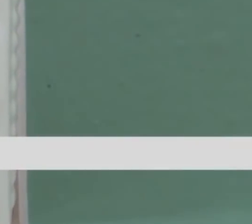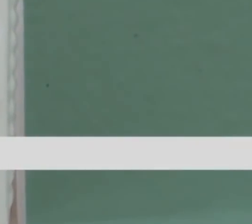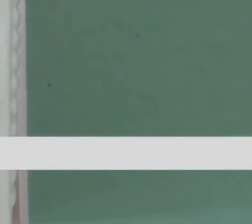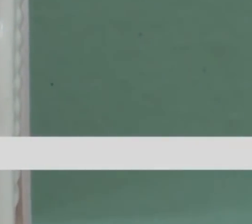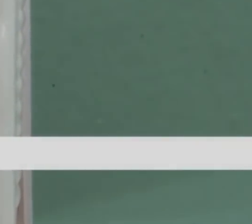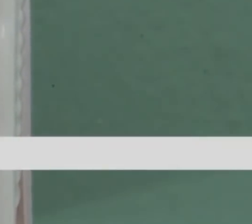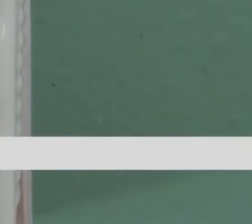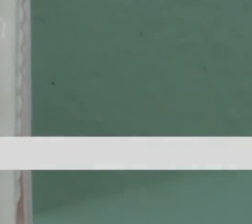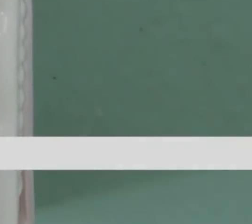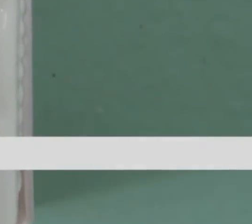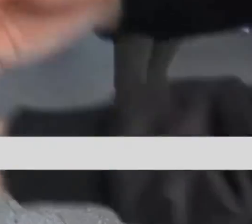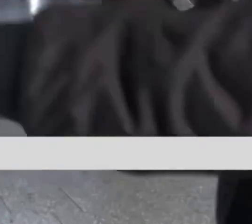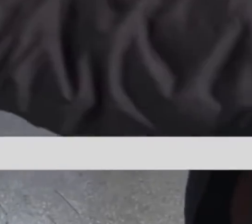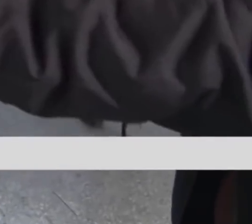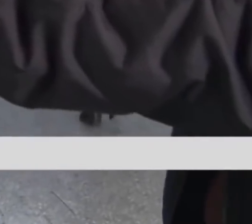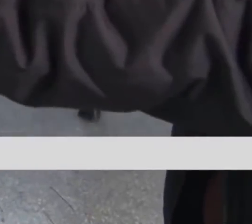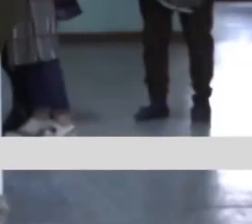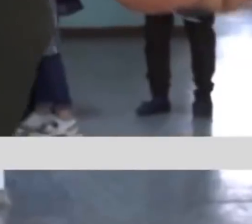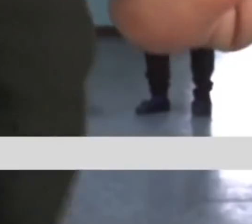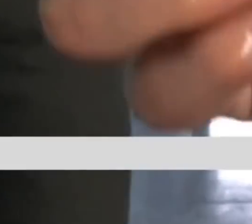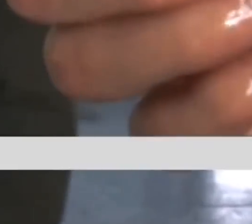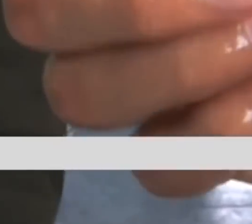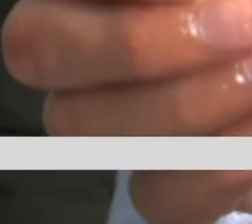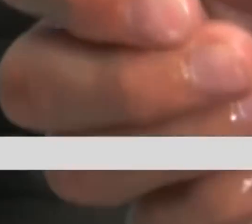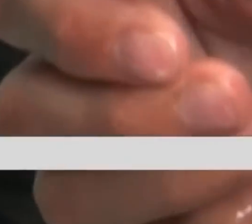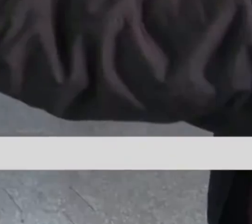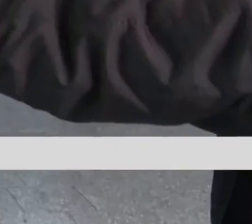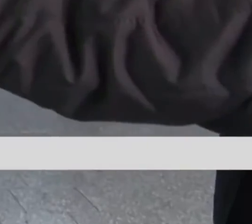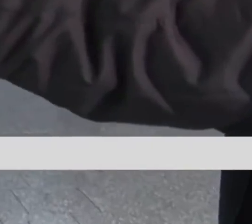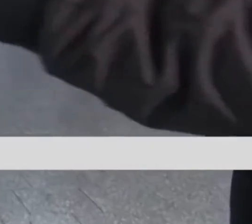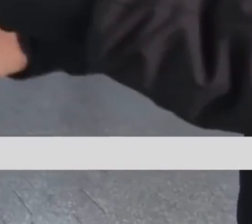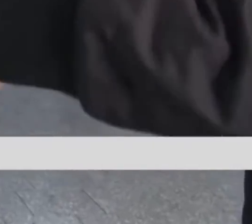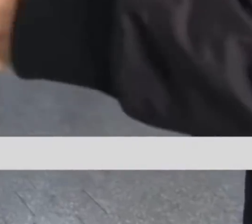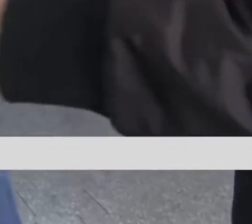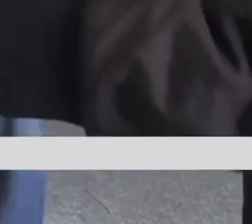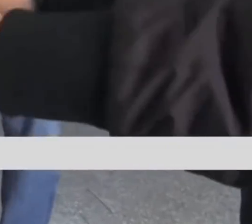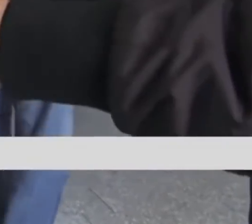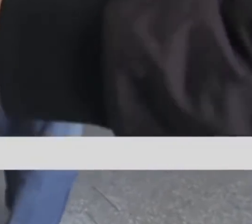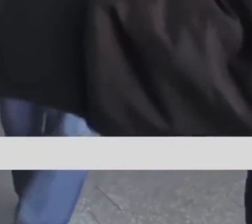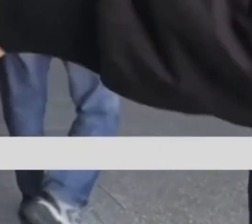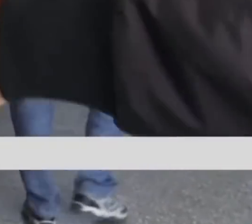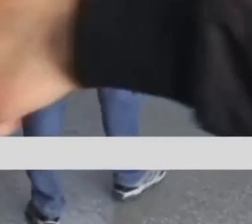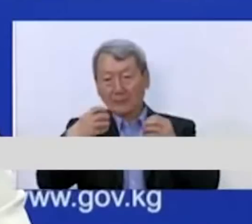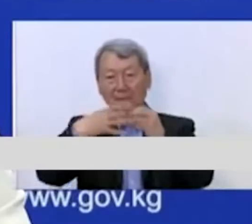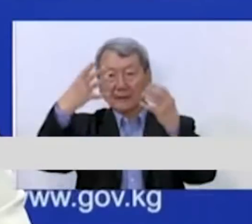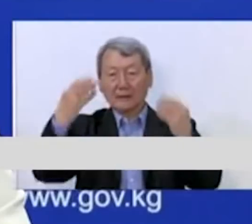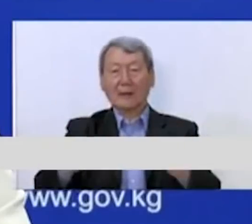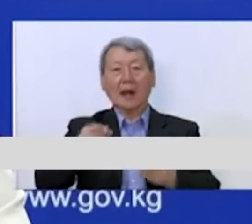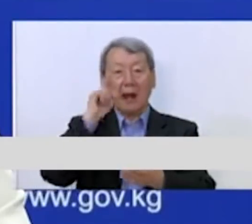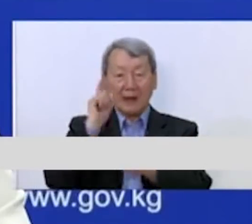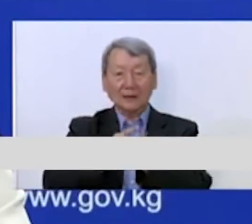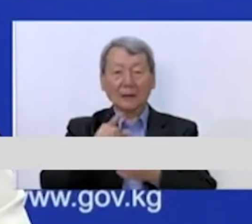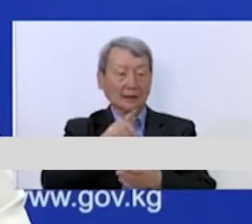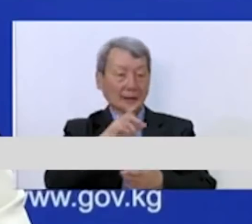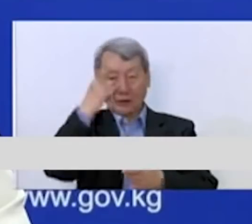Мындан тышкары ишканаларда дезинфекциялоочу каражаттар 5 күндөн 15 күнгө чейин жете тургандай көлөмдө болушу керек.